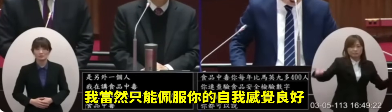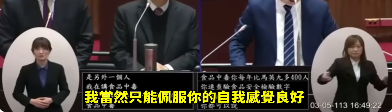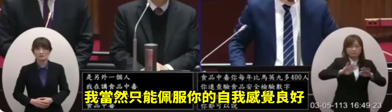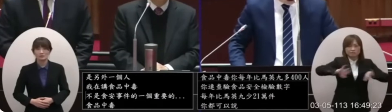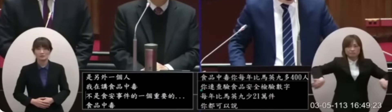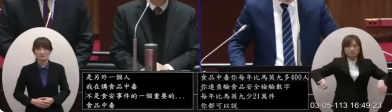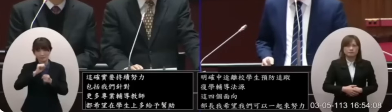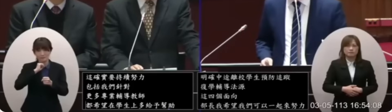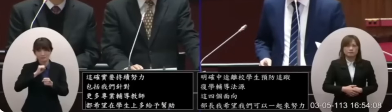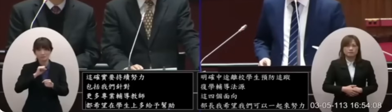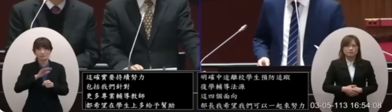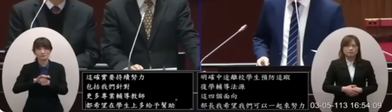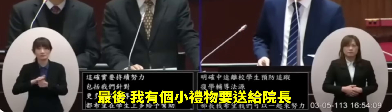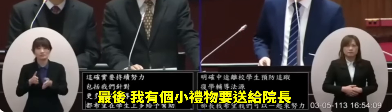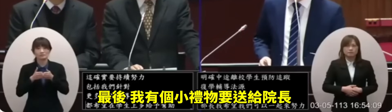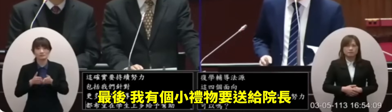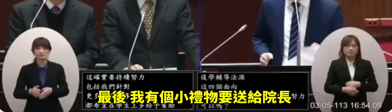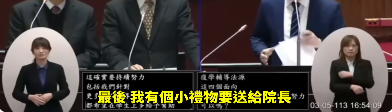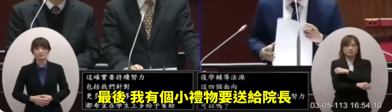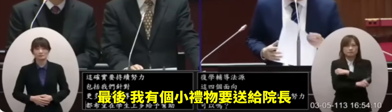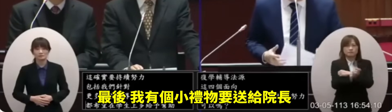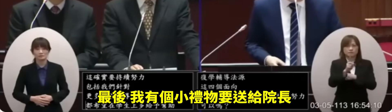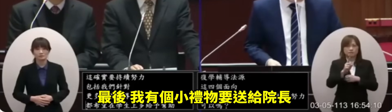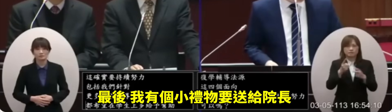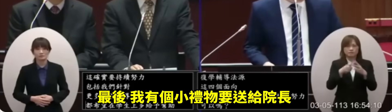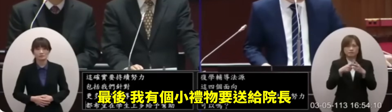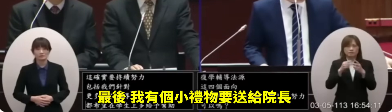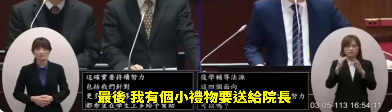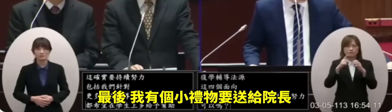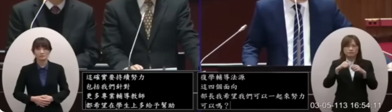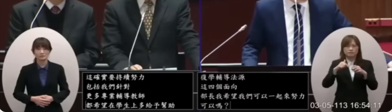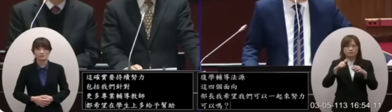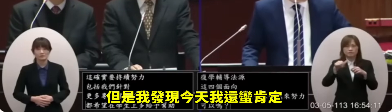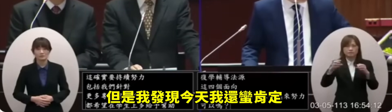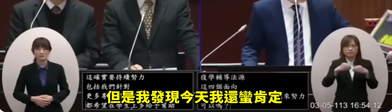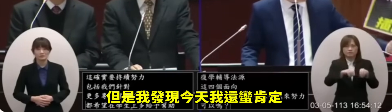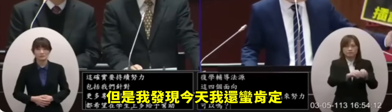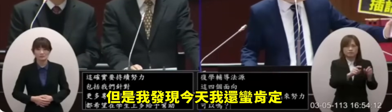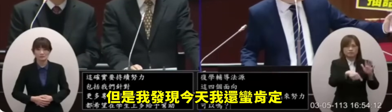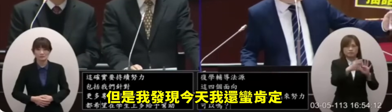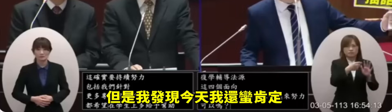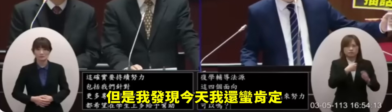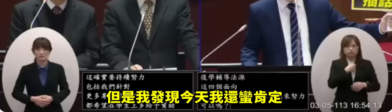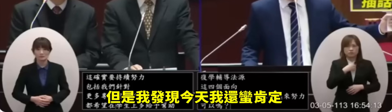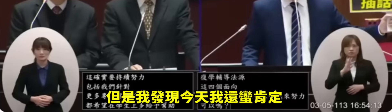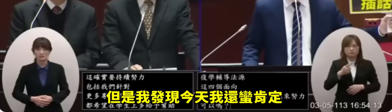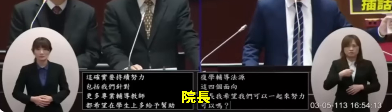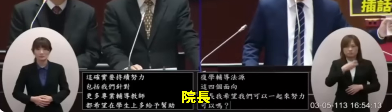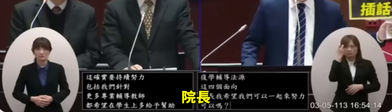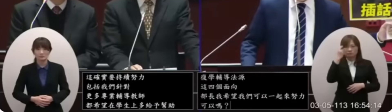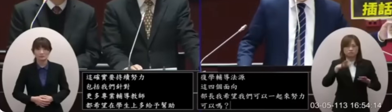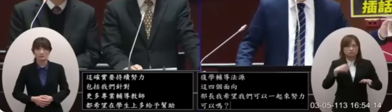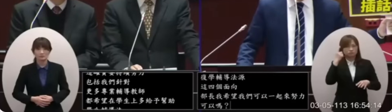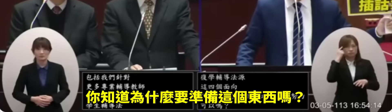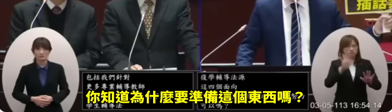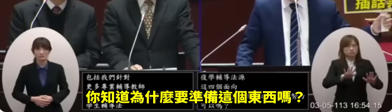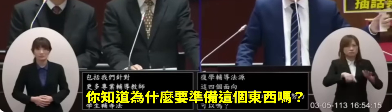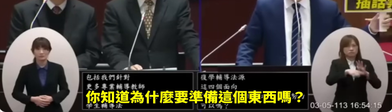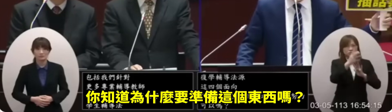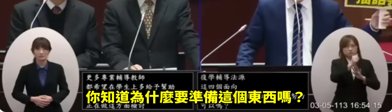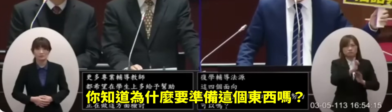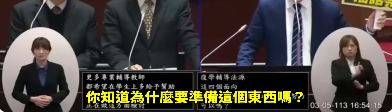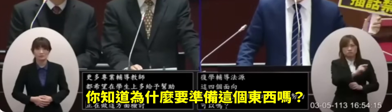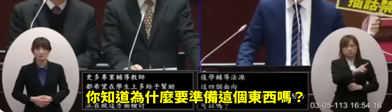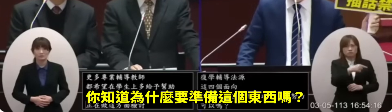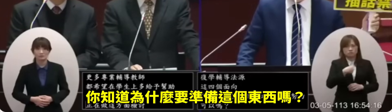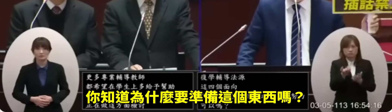感觉良好啊。最后啊，我有个小礼物要送给院长了，但是我发现今天我还蛮肯定院长的。 你知道为什么要